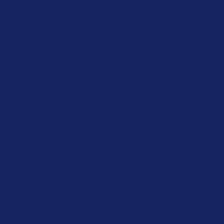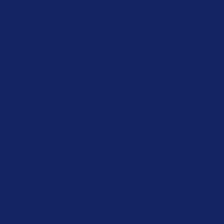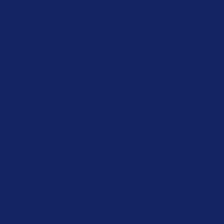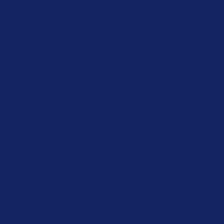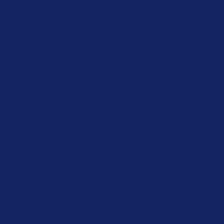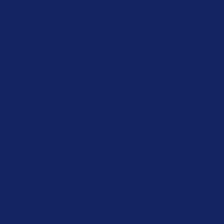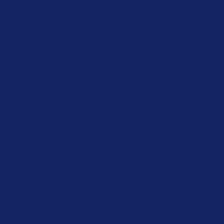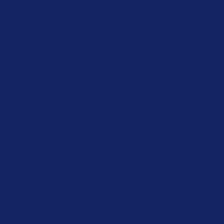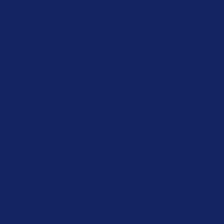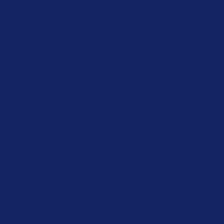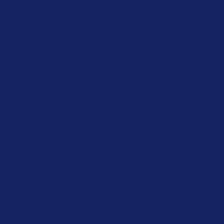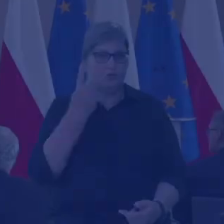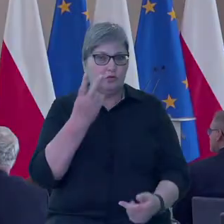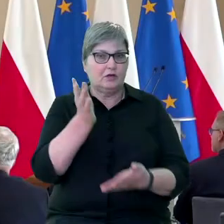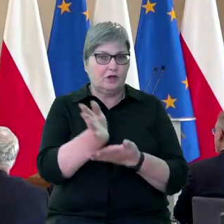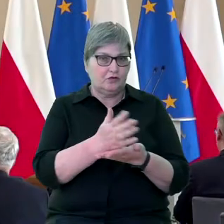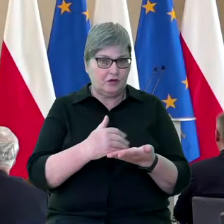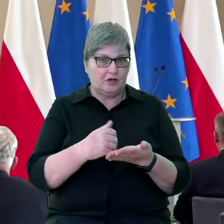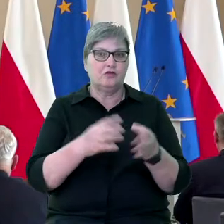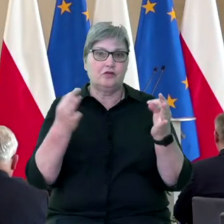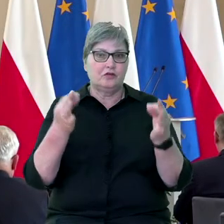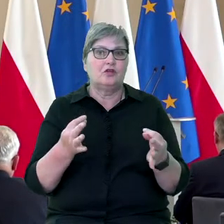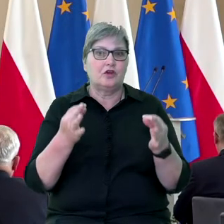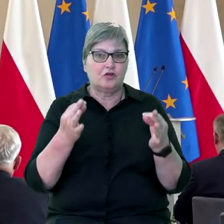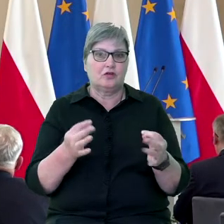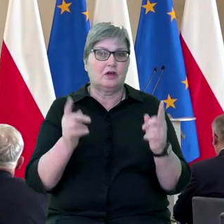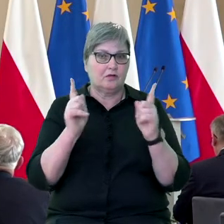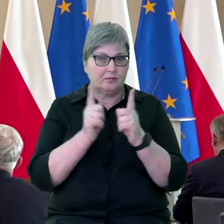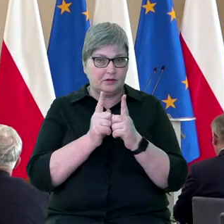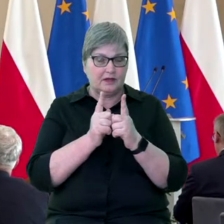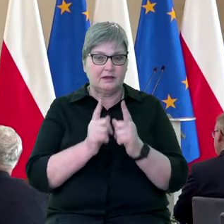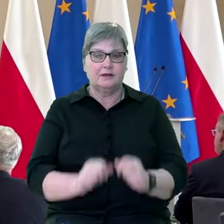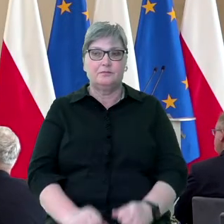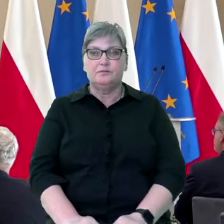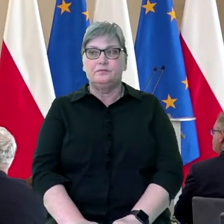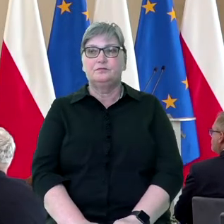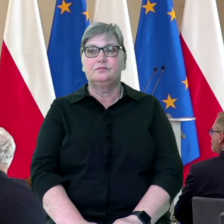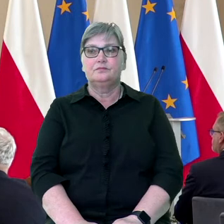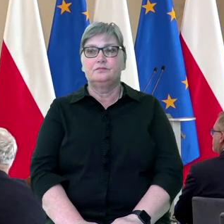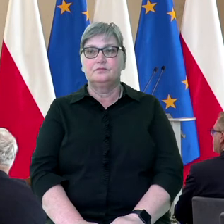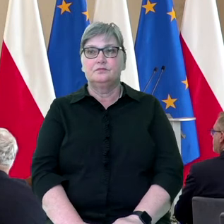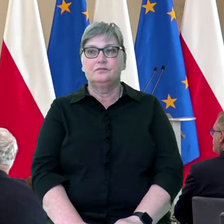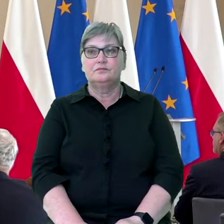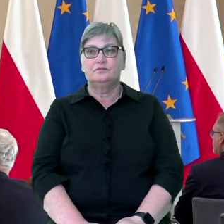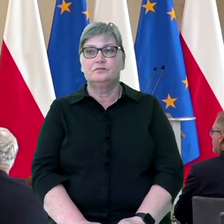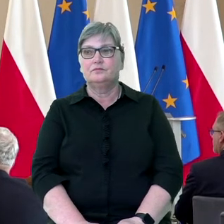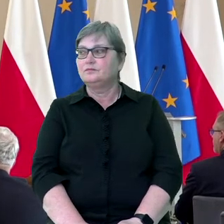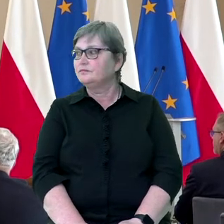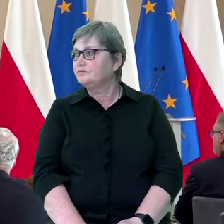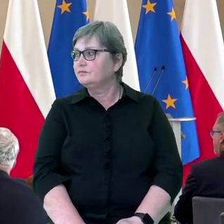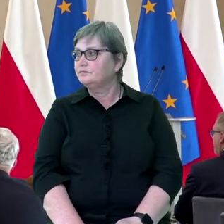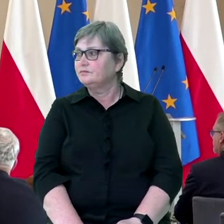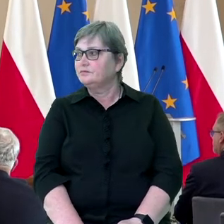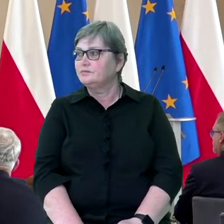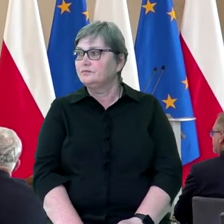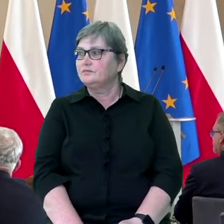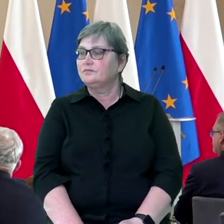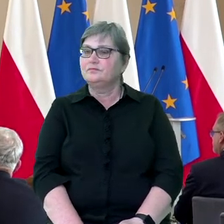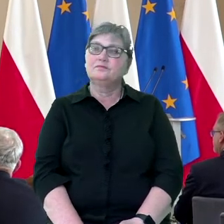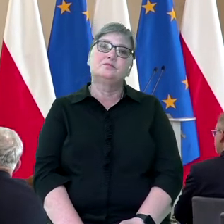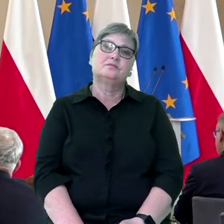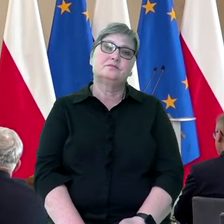W drugiej części naszego dzisiejszego spotkania, jakże energetyczna była ta przerwa, trzeba